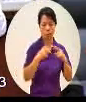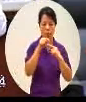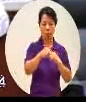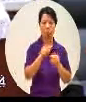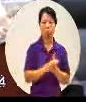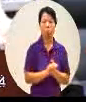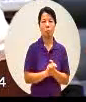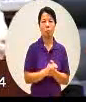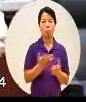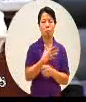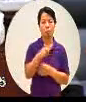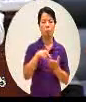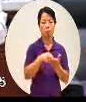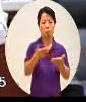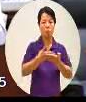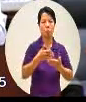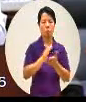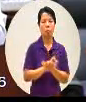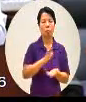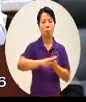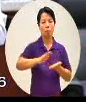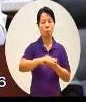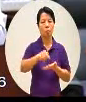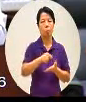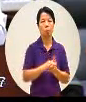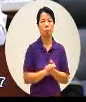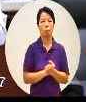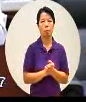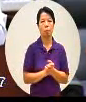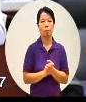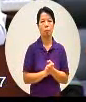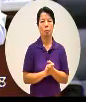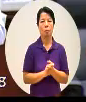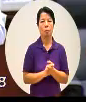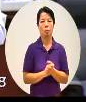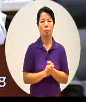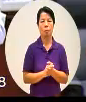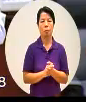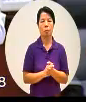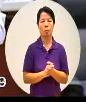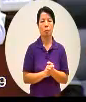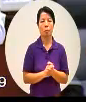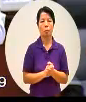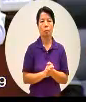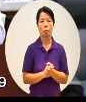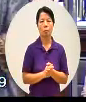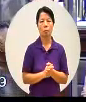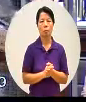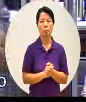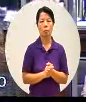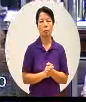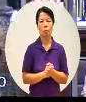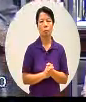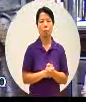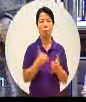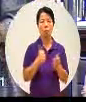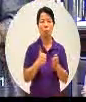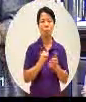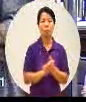间遮征收的问题会甲处理？ 啊，哎，市长当然。 谢